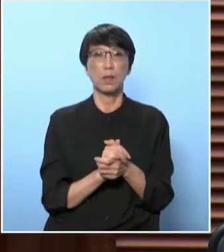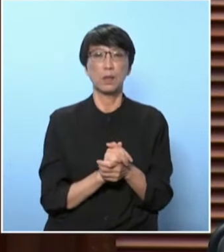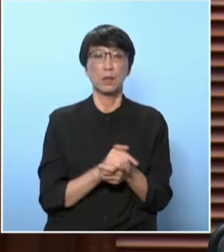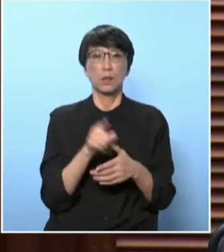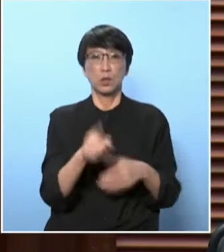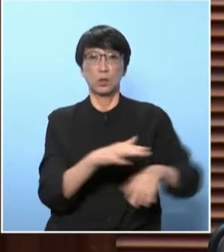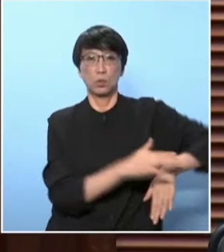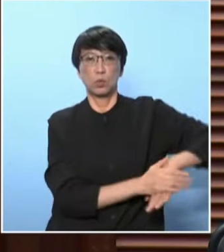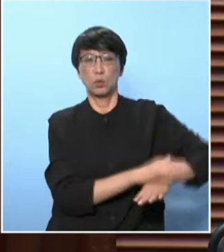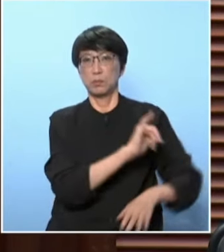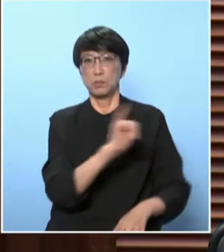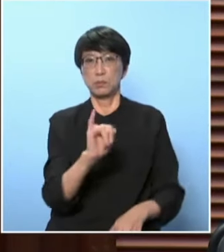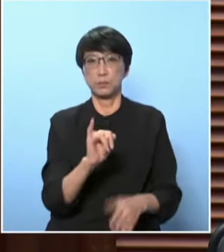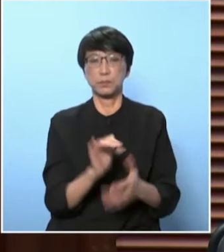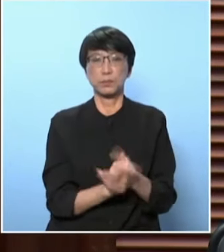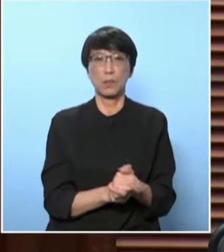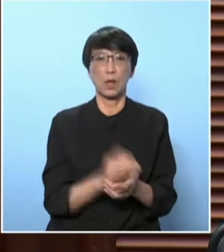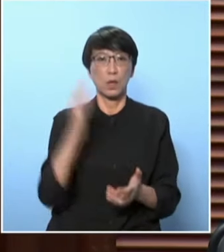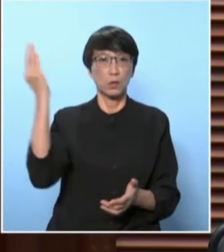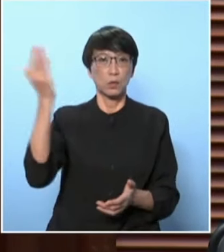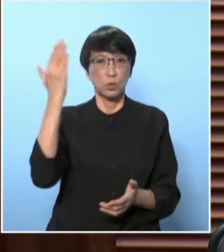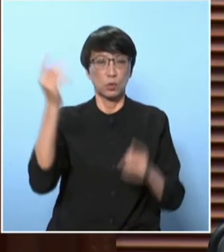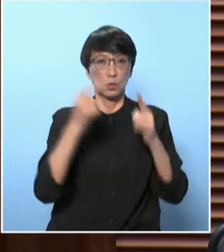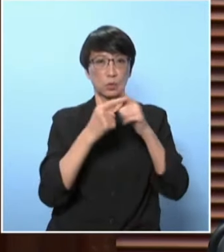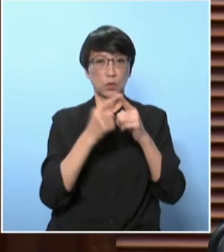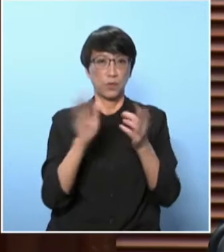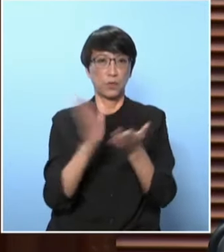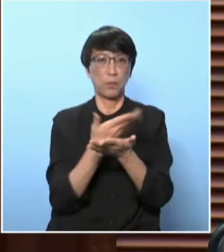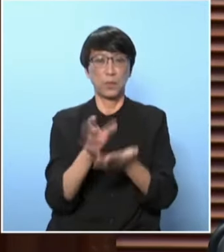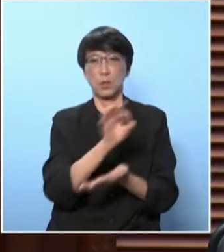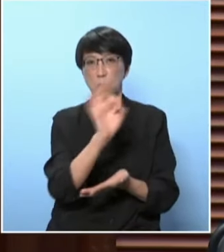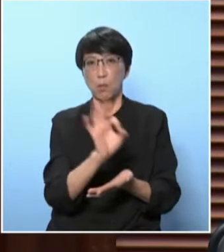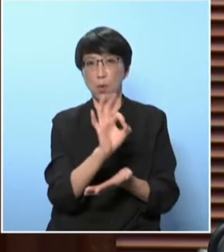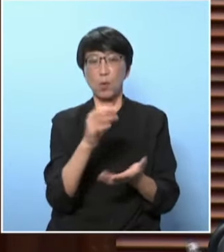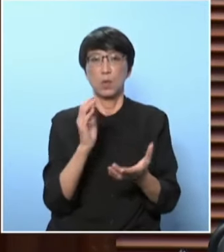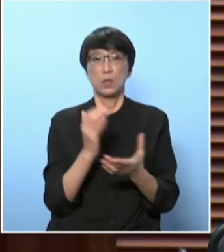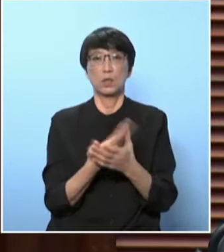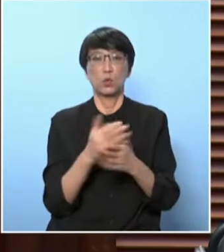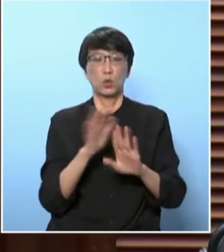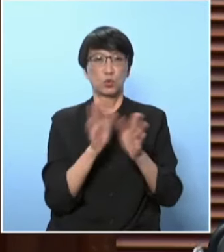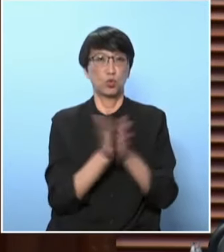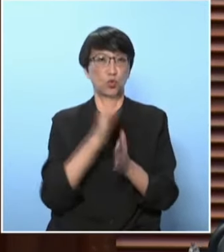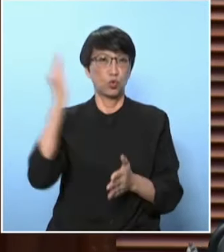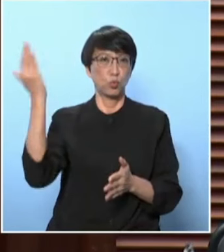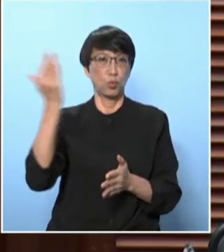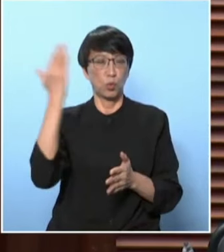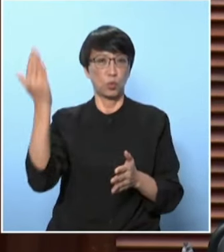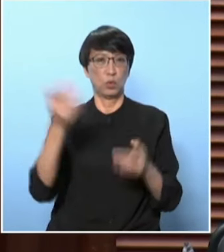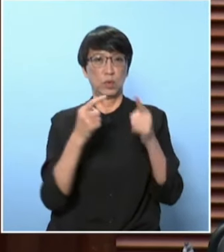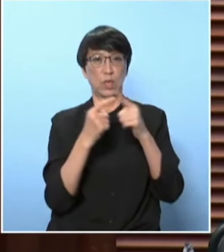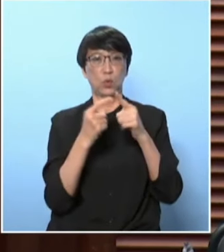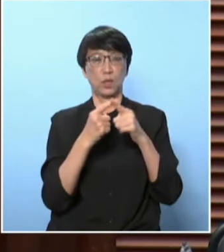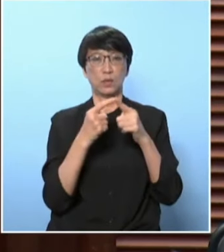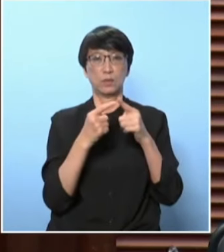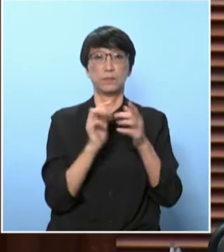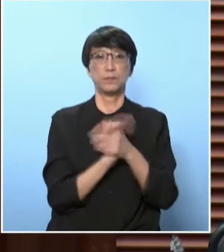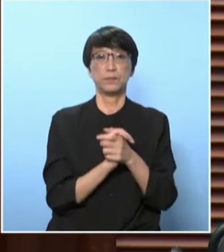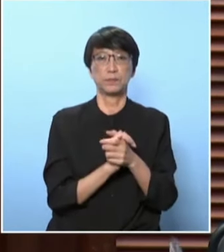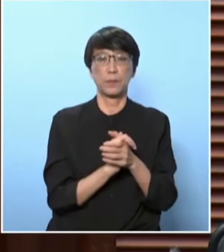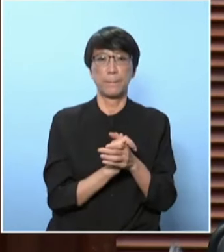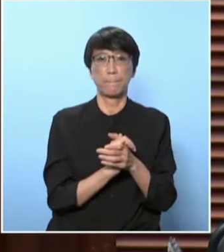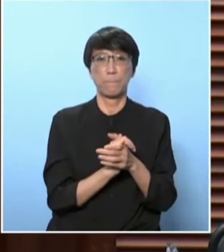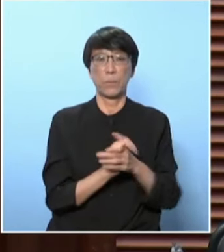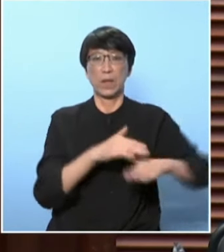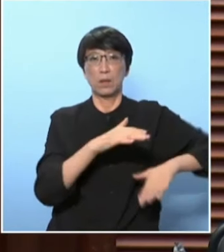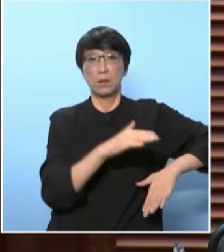俾佢管有咧，其實對旅客本身係冇分別噶啦，因為所有旅客如果佢要入